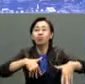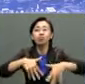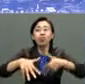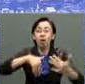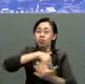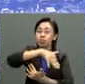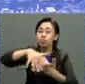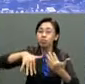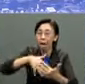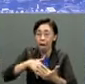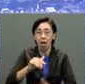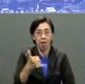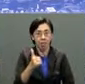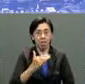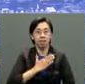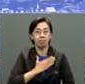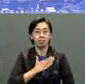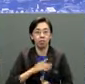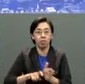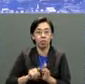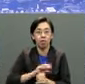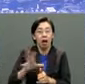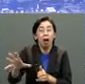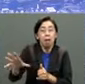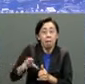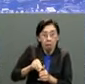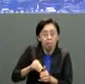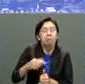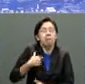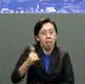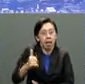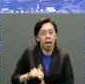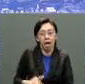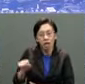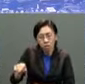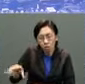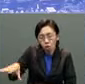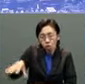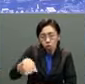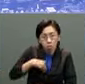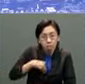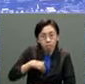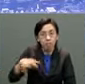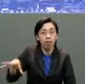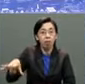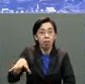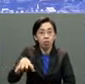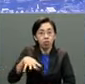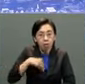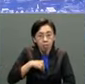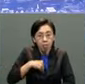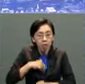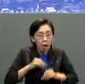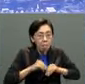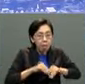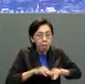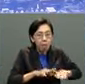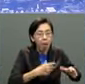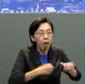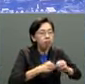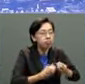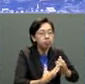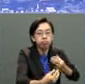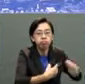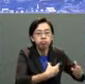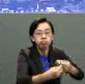เป็นโอกาสเราจะมีโอกาสติดเชื้อจากคนเหล่านี้ได้มากเพราะพอติดขึ้นมาแล้วก็จะเกิดการแพร่ระบาดไปได้อีก